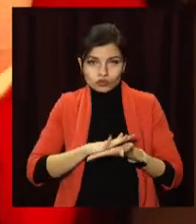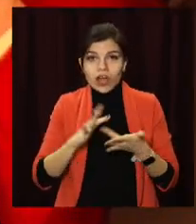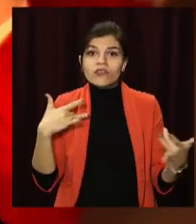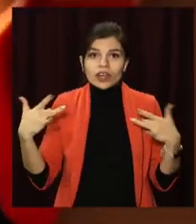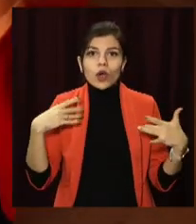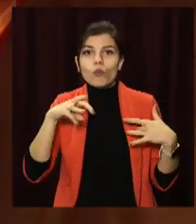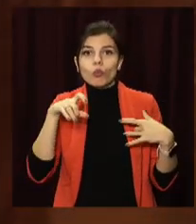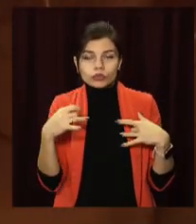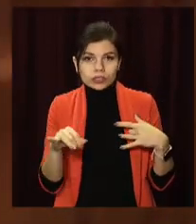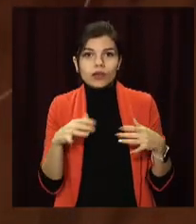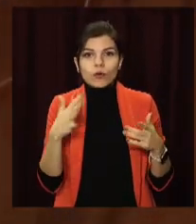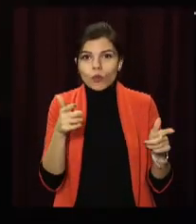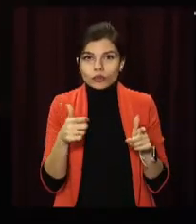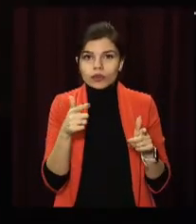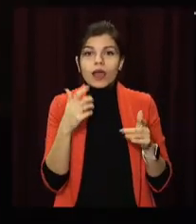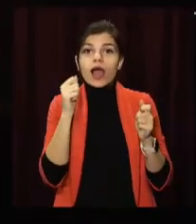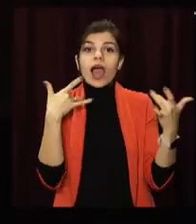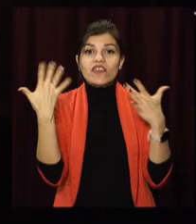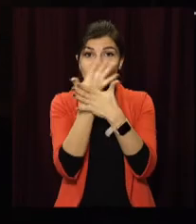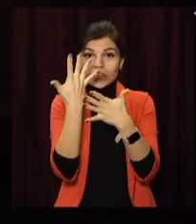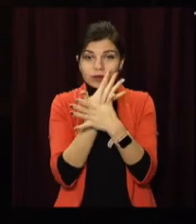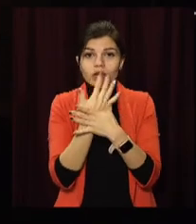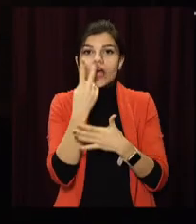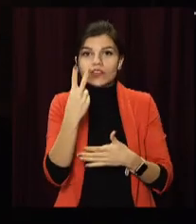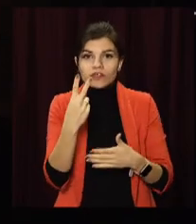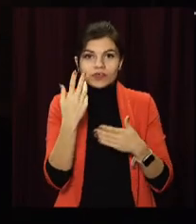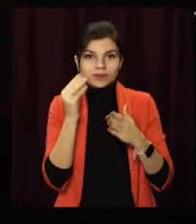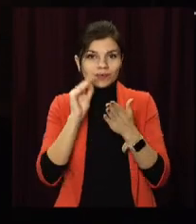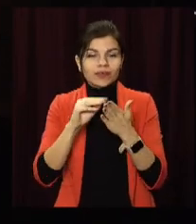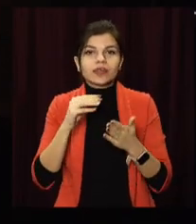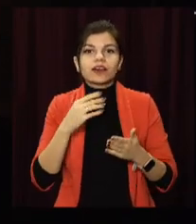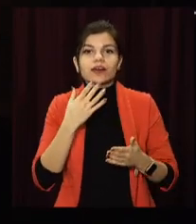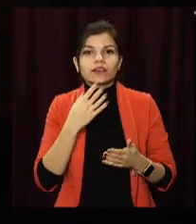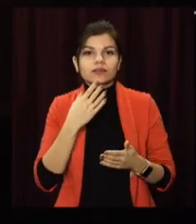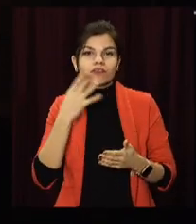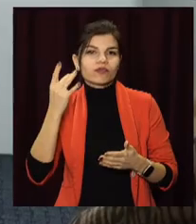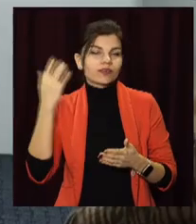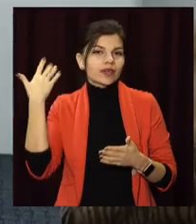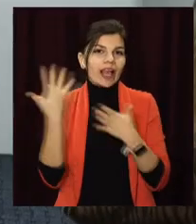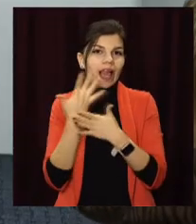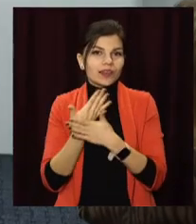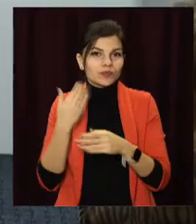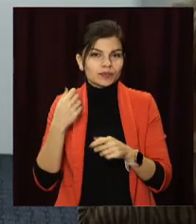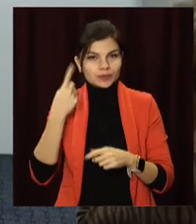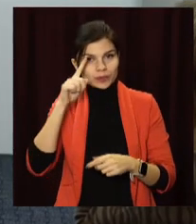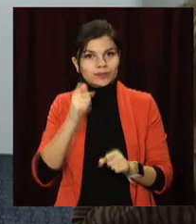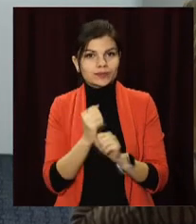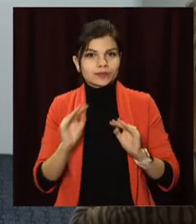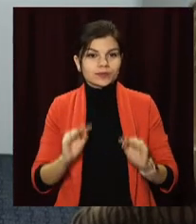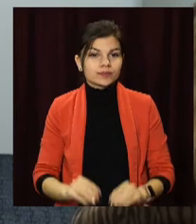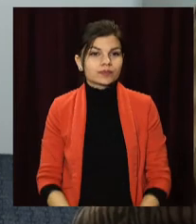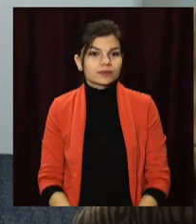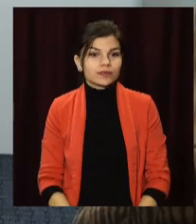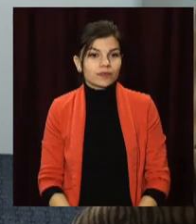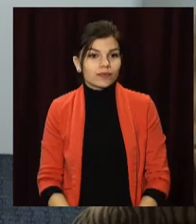театрах та музеях готували прем'єри, а в кінотеатрах презентують дві прем'єри вітчизняного кіновиробництва. Єдина комунікація, яку ми тримали,